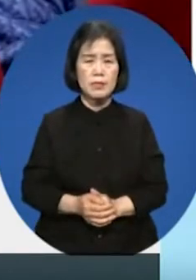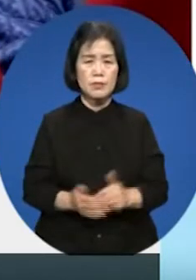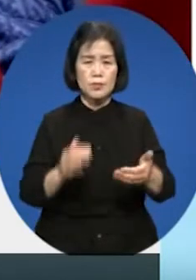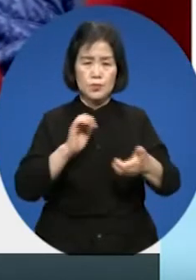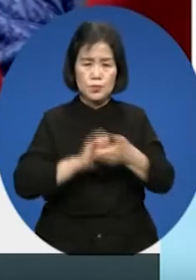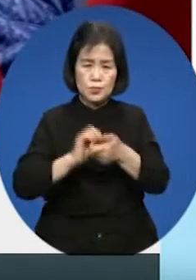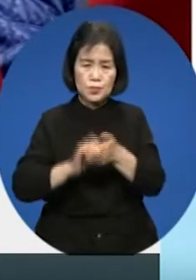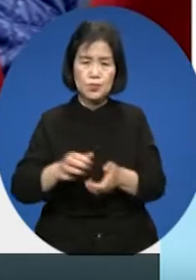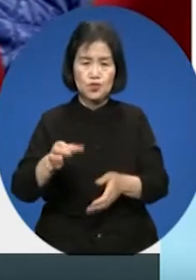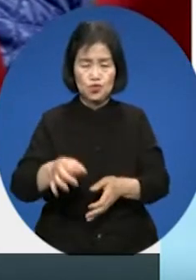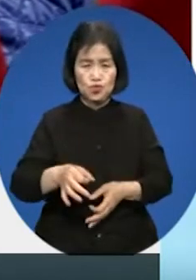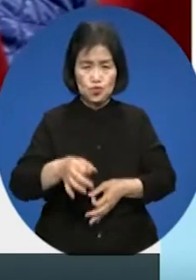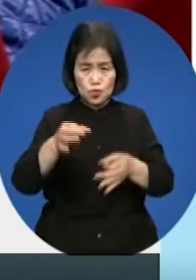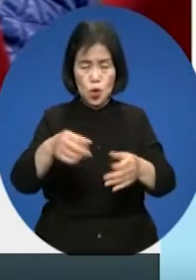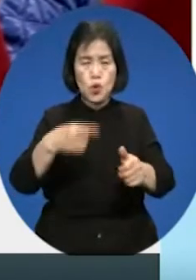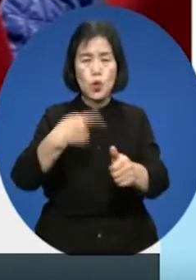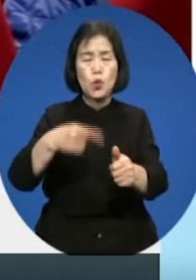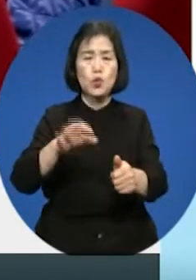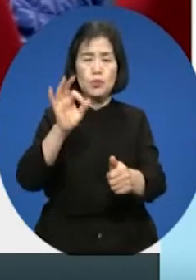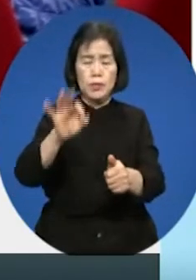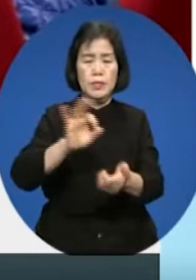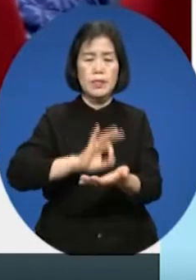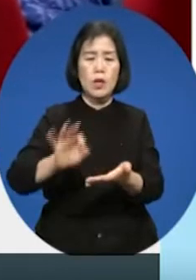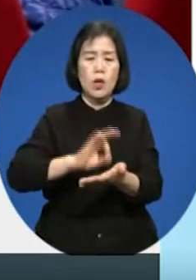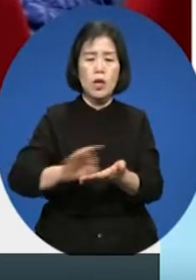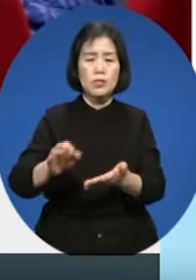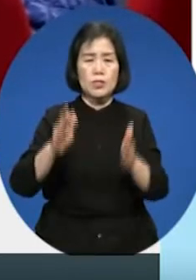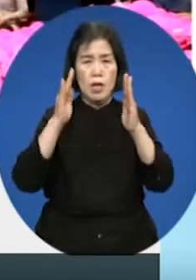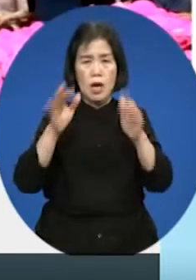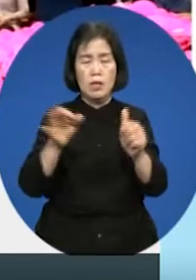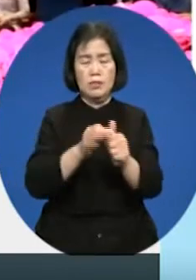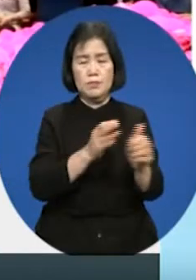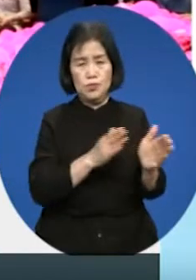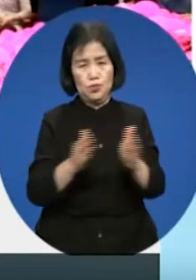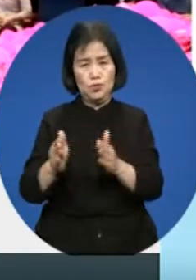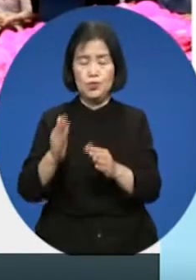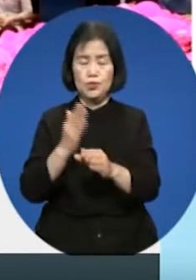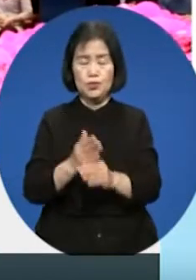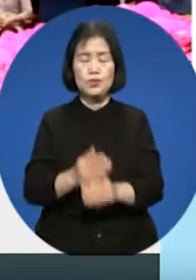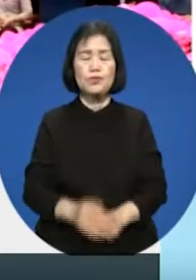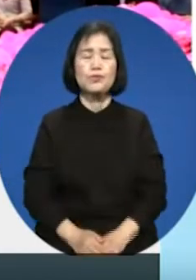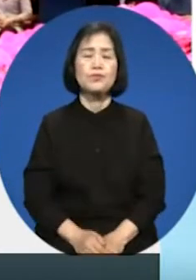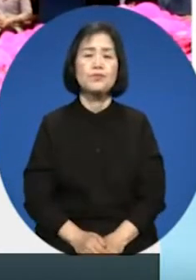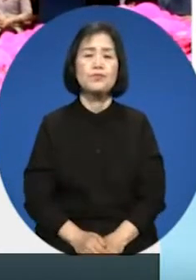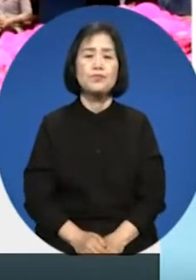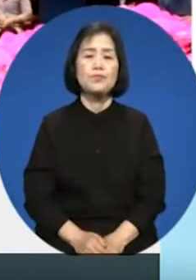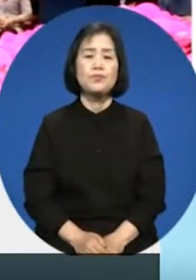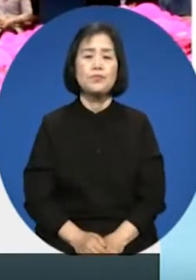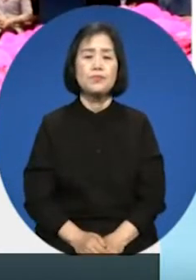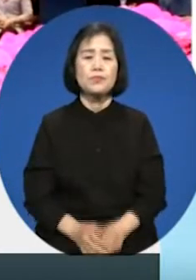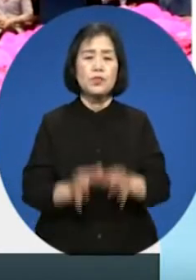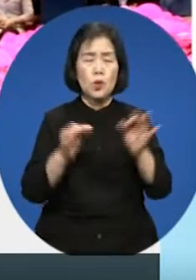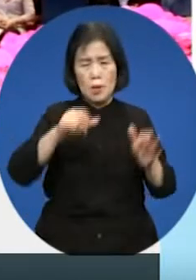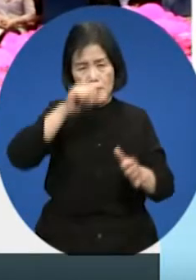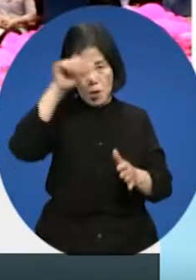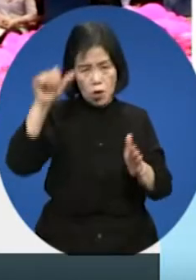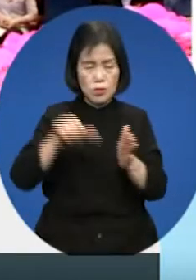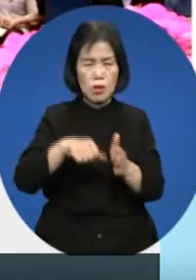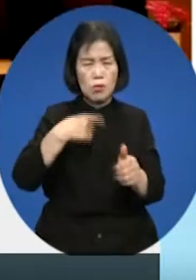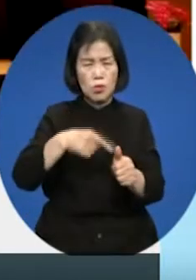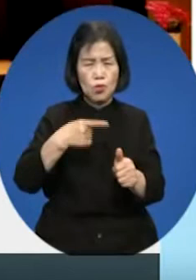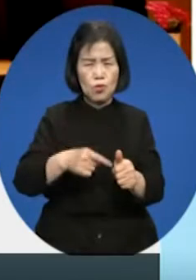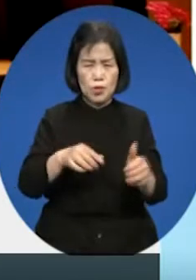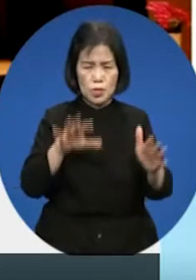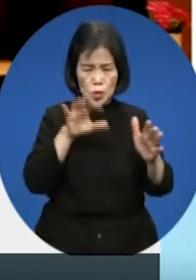금액을 지급해서 교육비로만 쓸 수 있는 장학금제를 준비를 하고 있거든요. 사실은 그동안 평생교육이 일정한